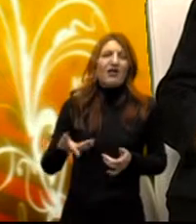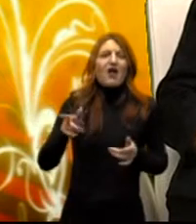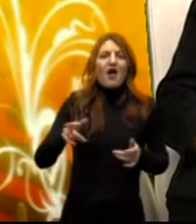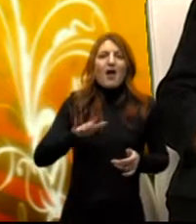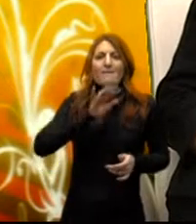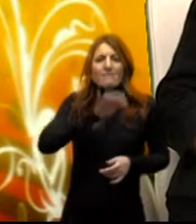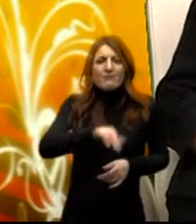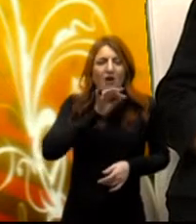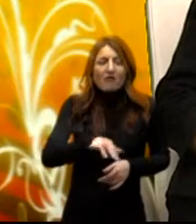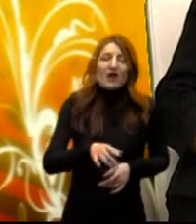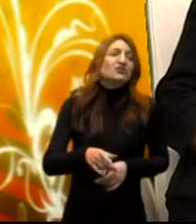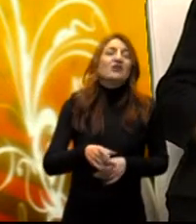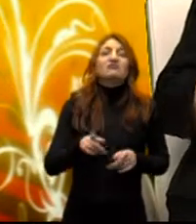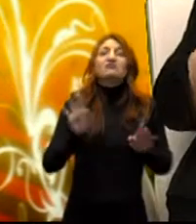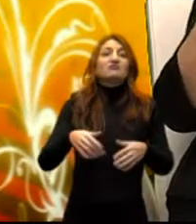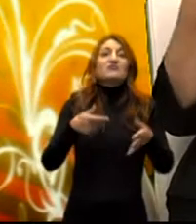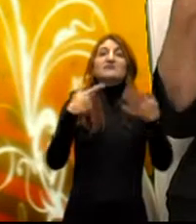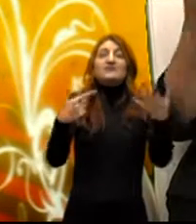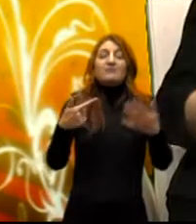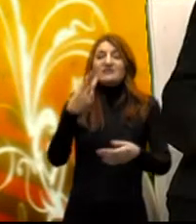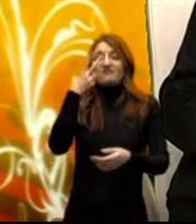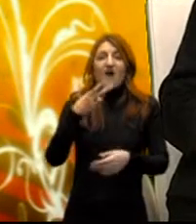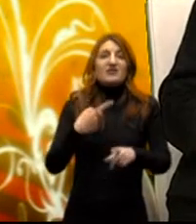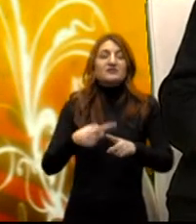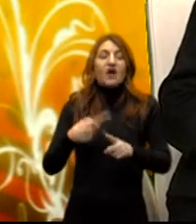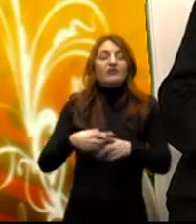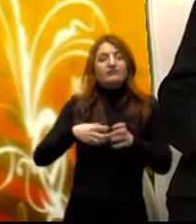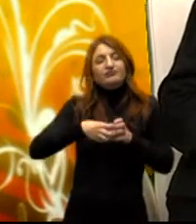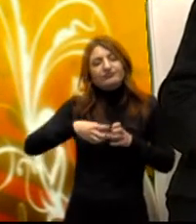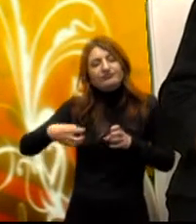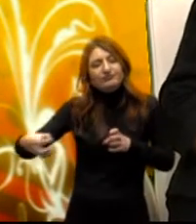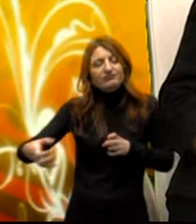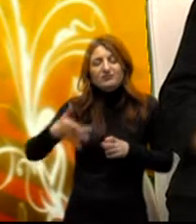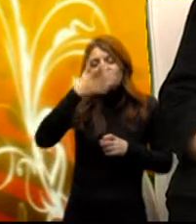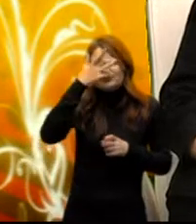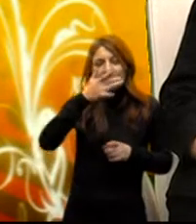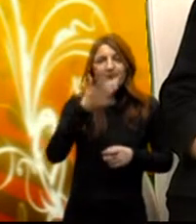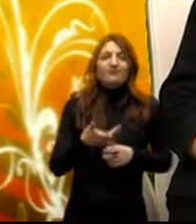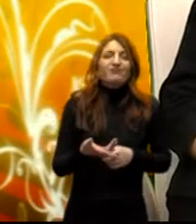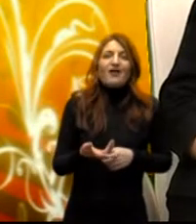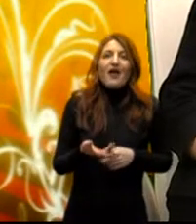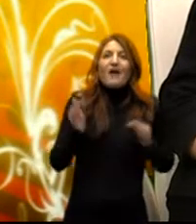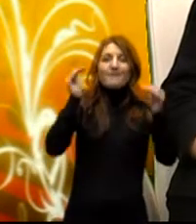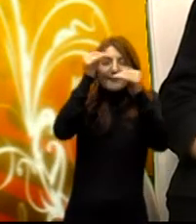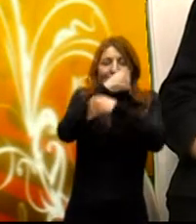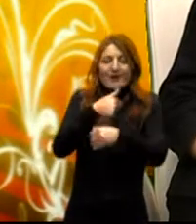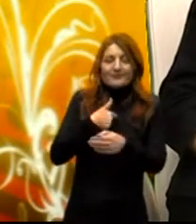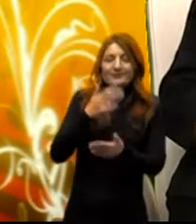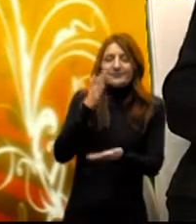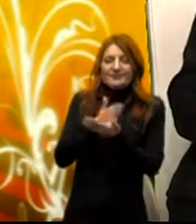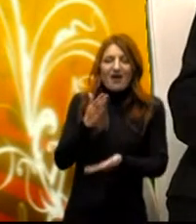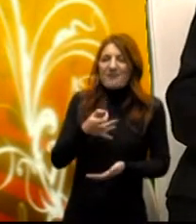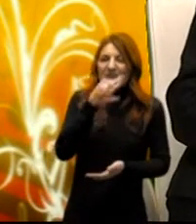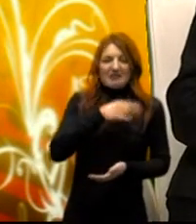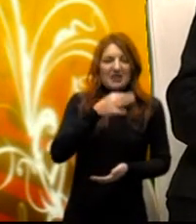72 sata, nekad i više, mračne prostorije, lijekovi obični vrlo slabo djeluju,